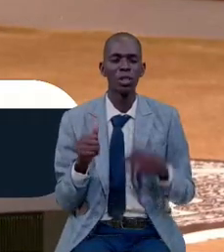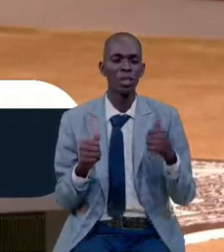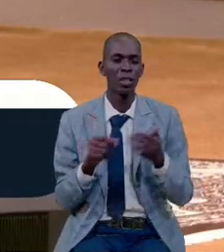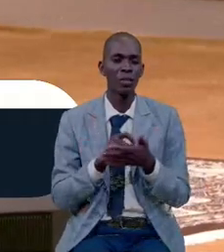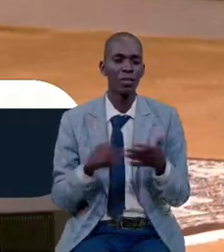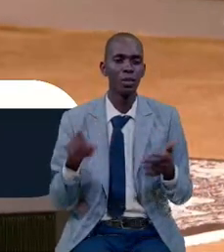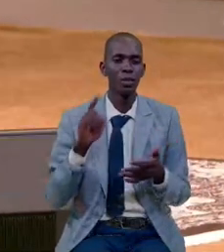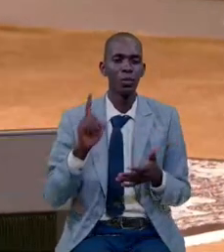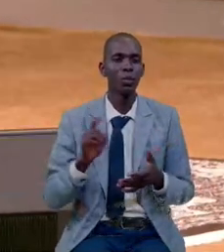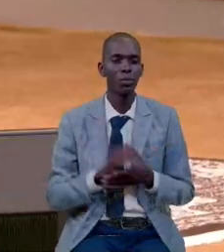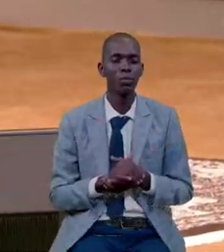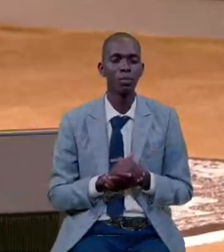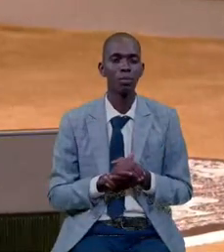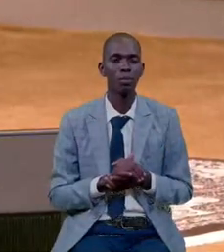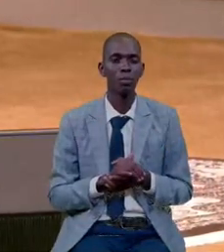Osée 10,